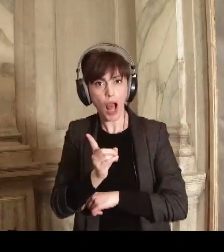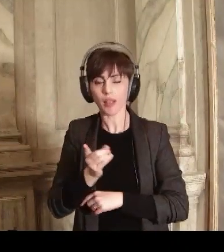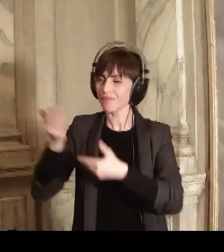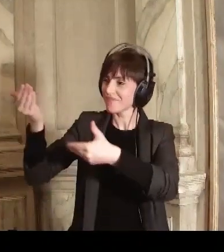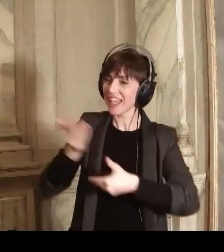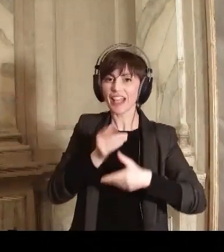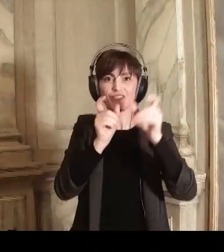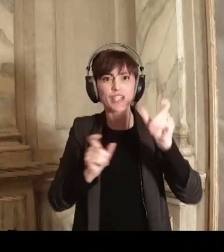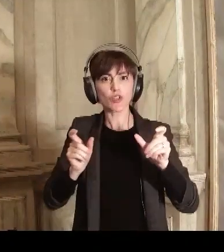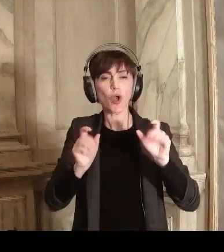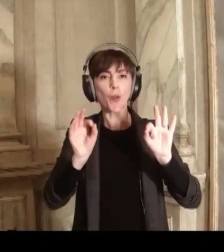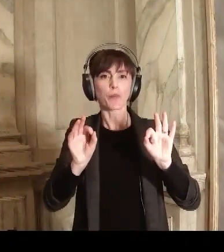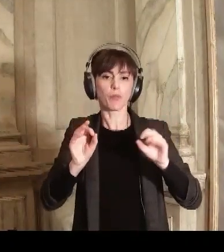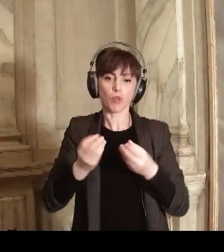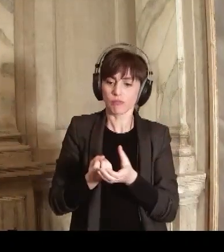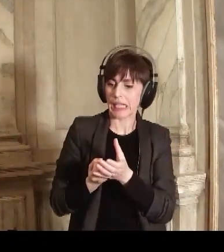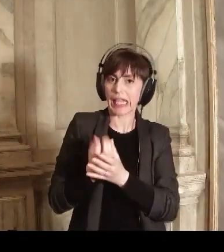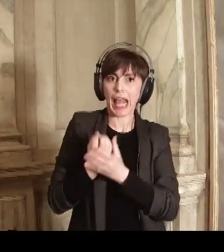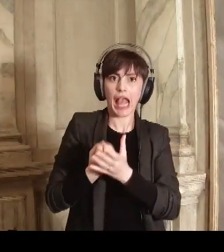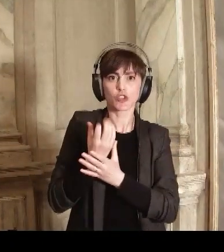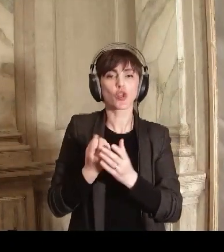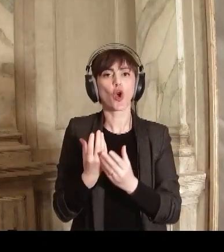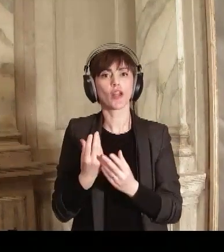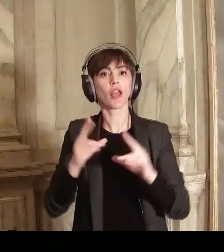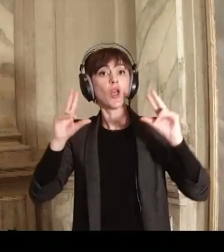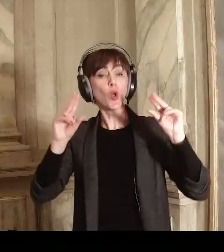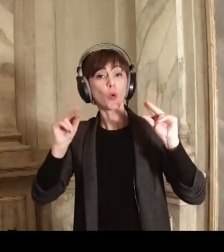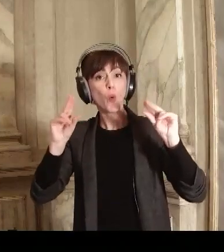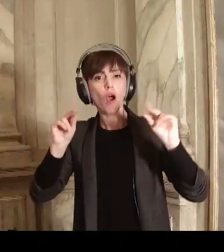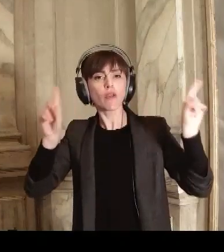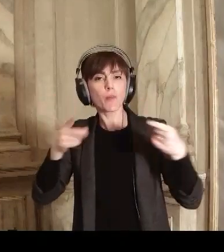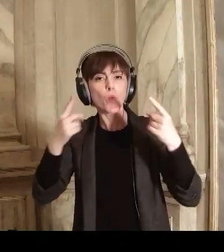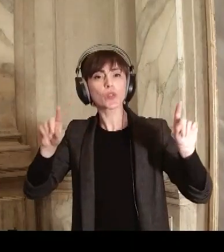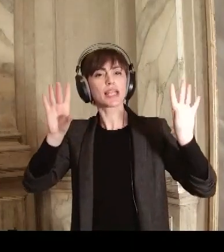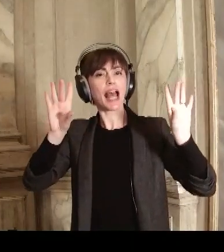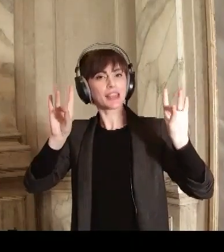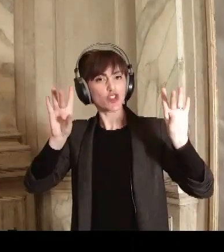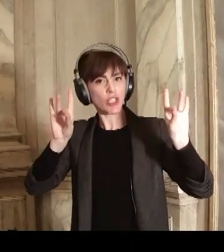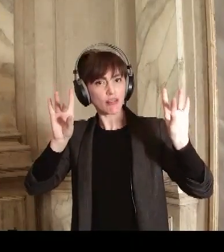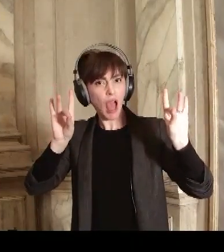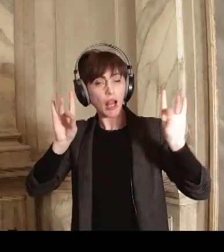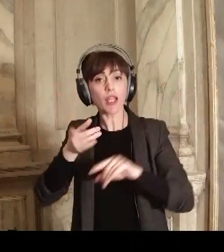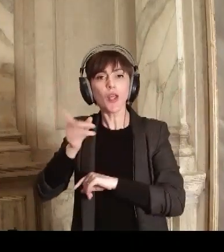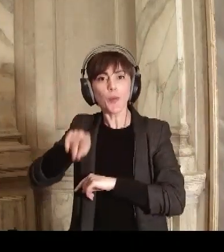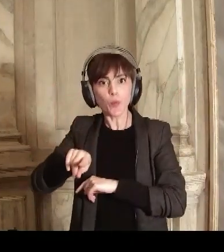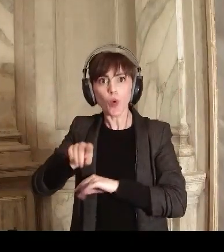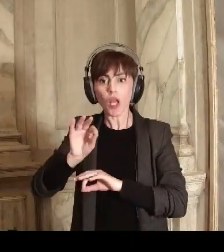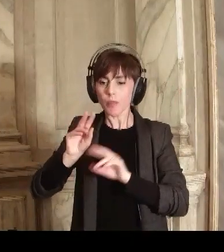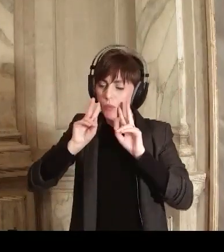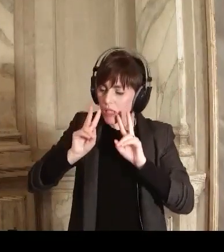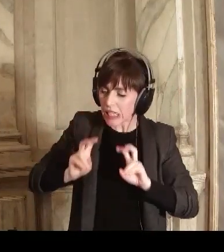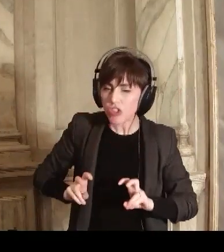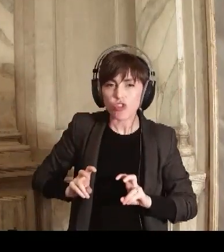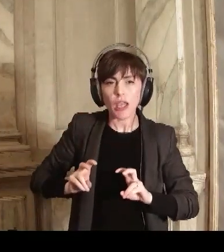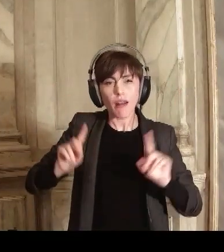entità sonore digitali, archeologi musicali alla ricerca di suoni antichi scomparsi, ricercatori